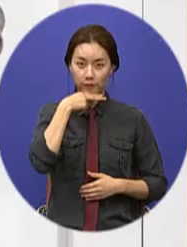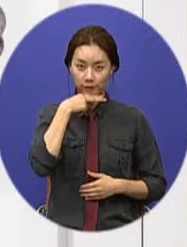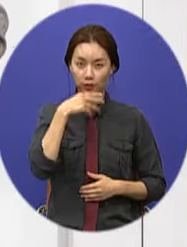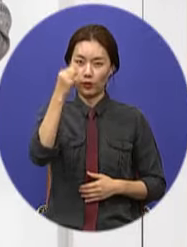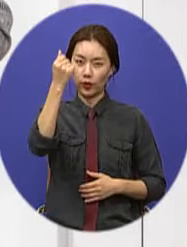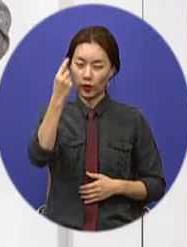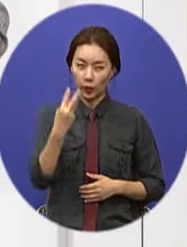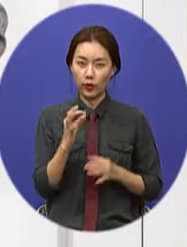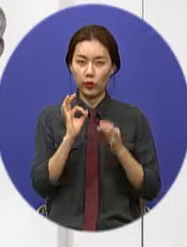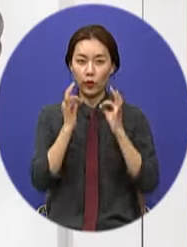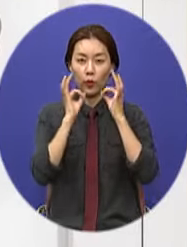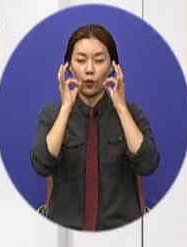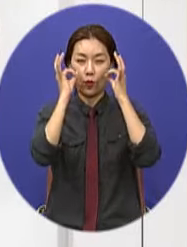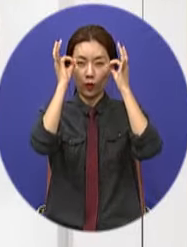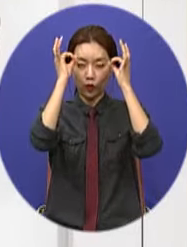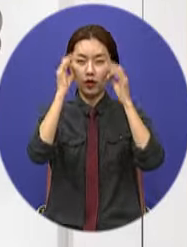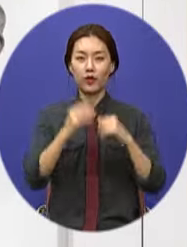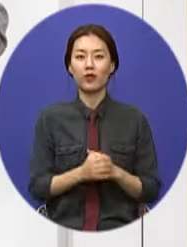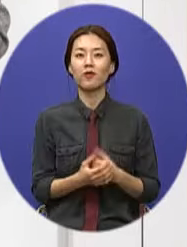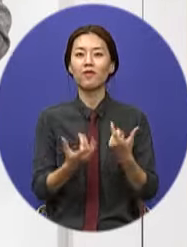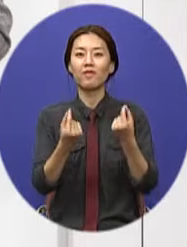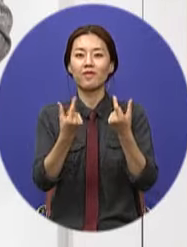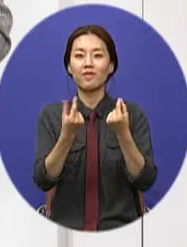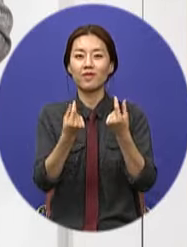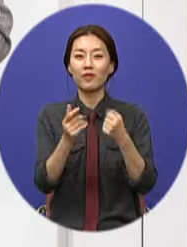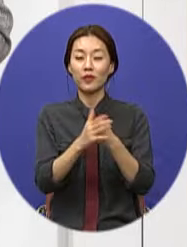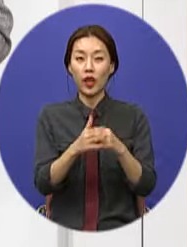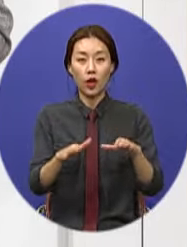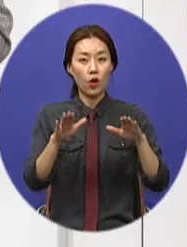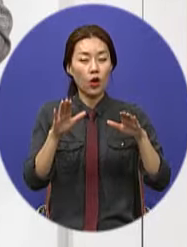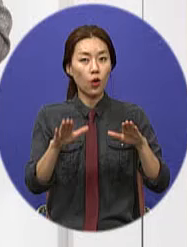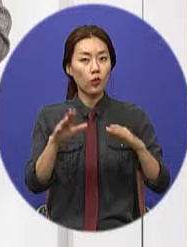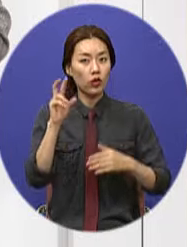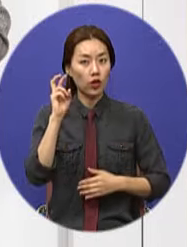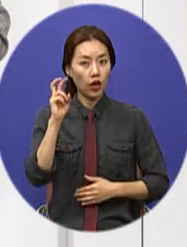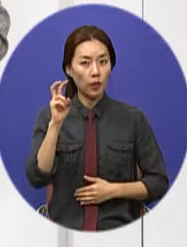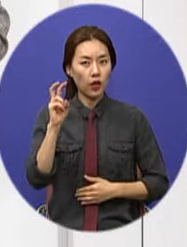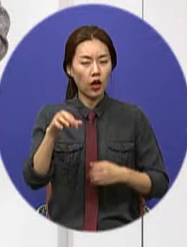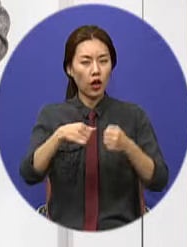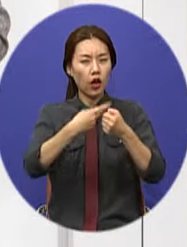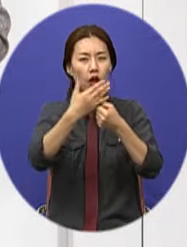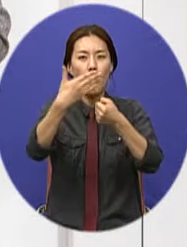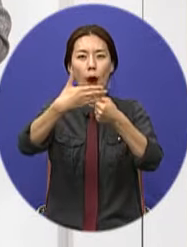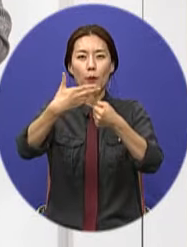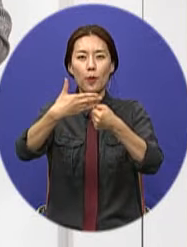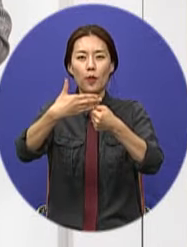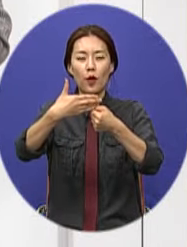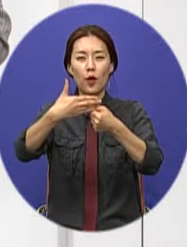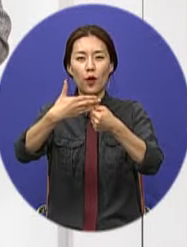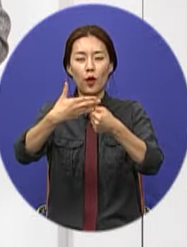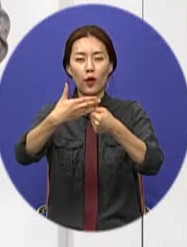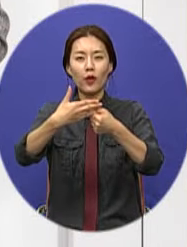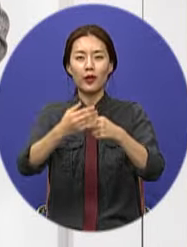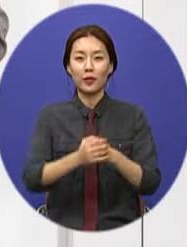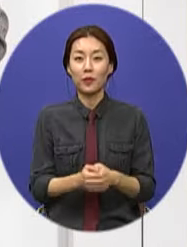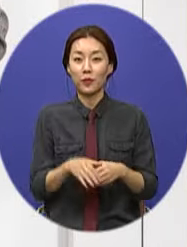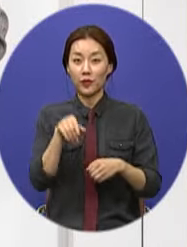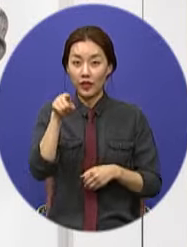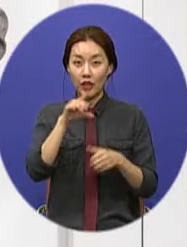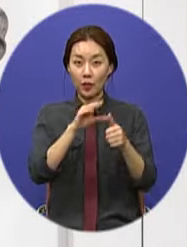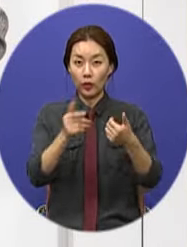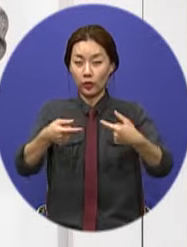번 이렇게 연결을 해주셨던 것 같은데. 그러니까 오늘이 네. 아마 아홉 번째인가 될 거예요. 아, 방송을 하면